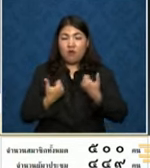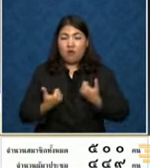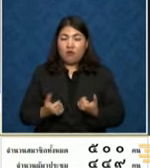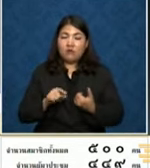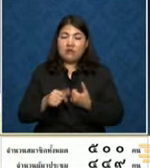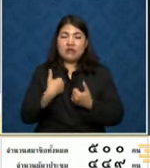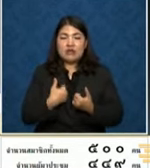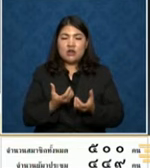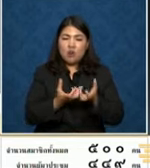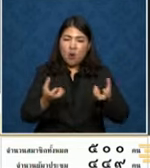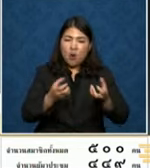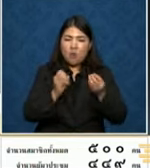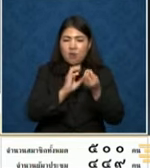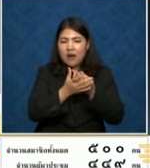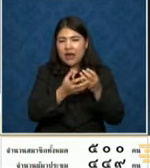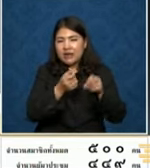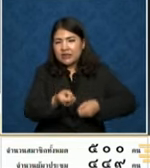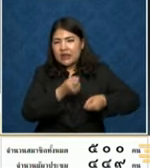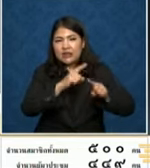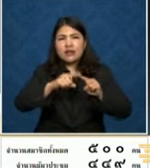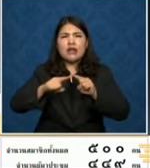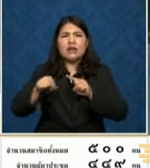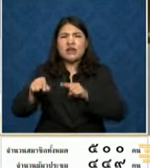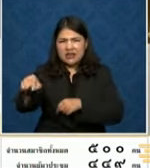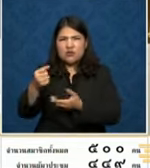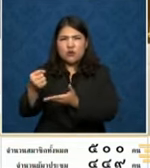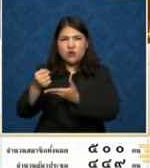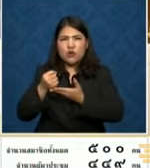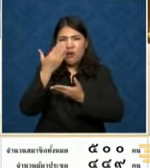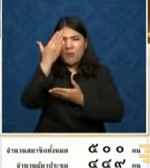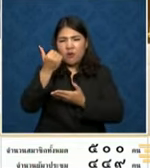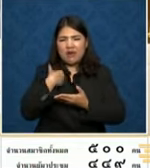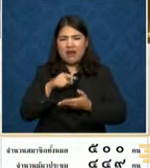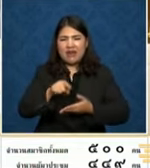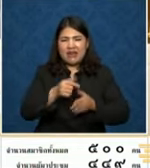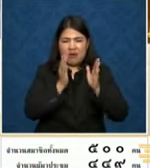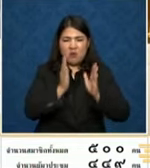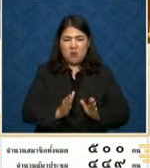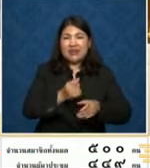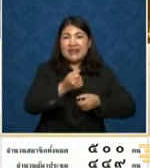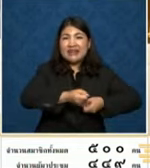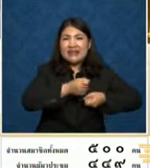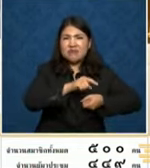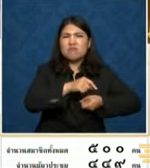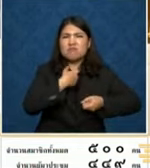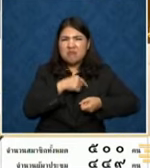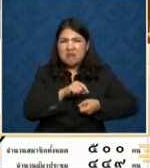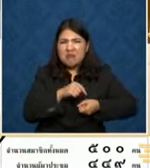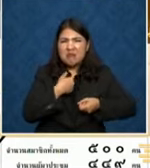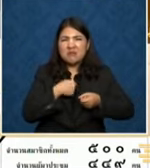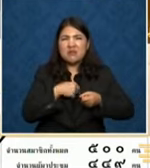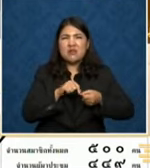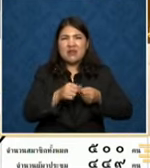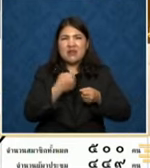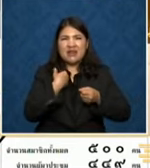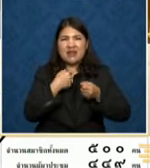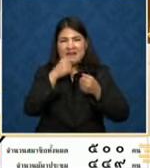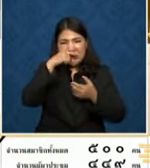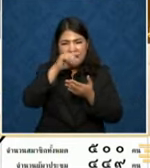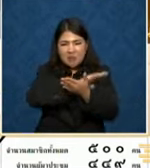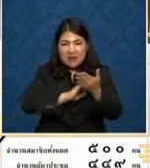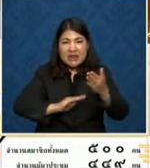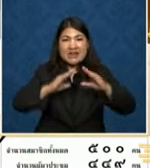พืชผลทางการเกษตรมันตกลงท่านช่วยหน่อยนะครับอย่าให้พี่น้องเกษตรตาดำๆนะครับซึ่งเป็นฐานรากโครงสร้างประเทศไท